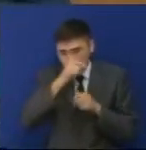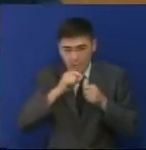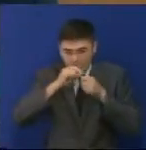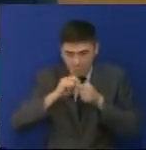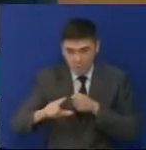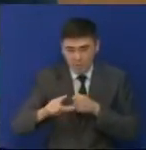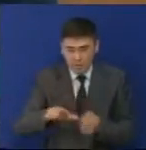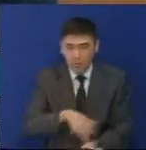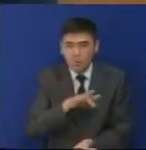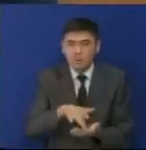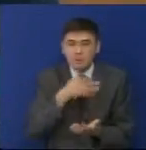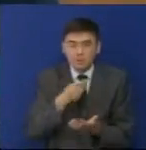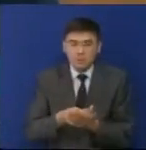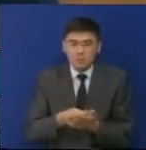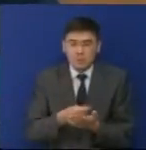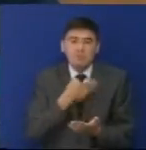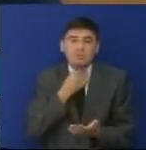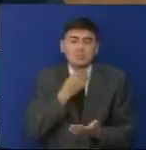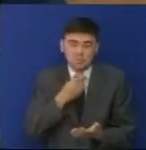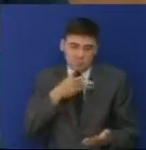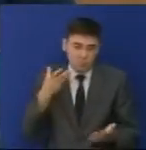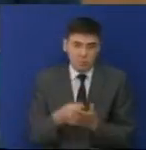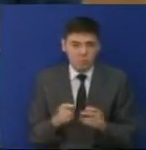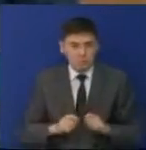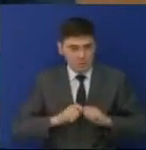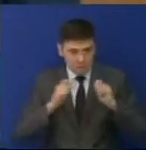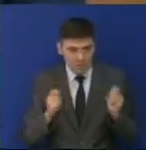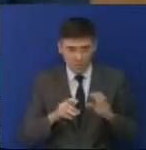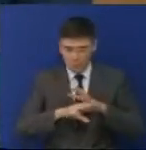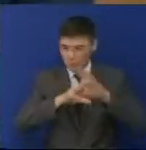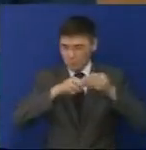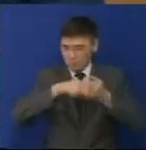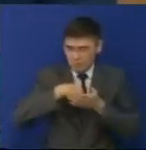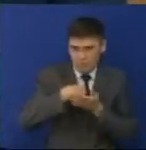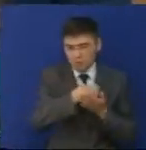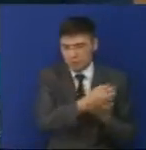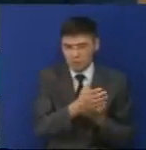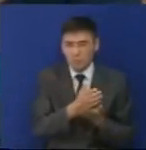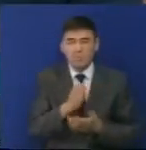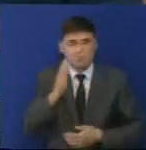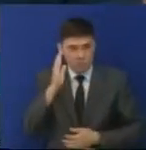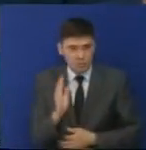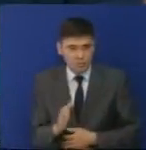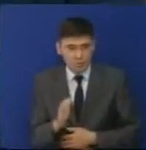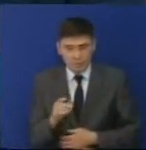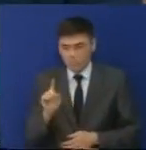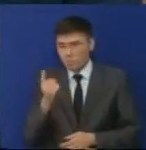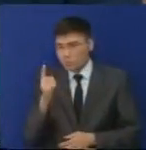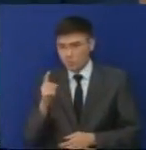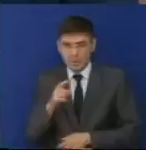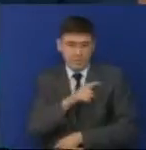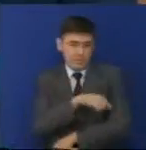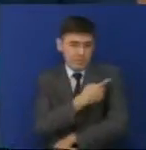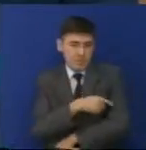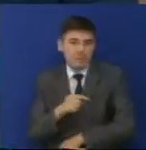жеткен медицина көмегін осы жерде береміз, Семейде. Семей осы жерден барлығын ұзу керек. Неге десеңіз, тамаша университетіміз бар,